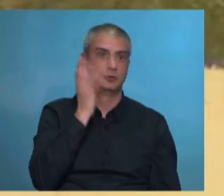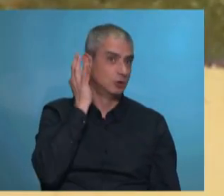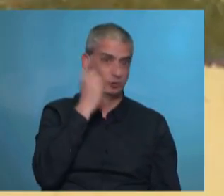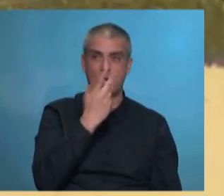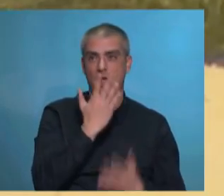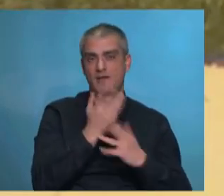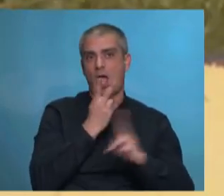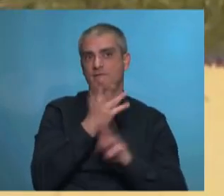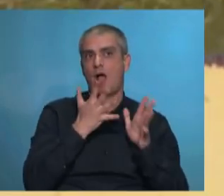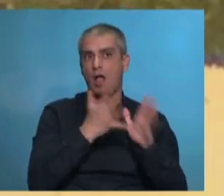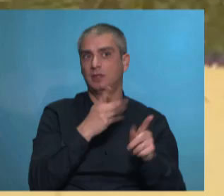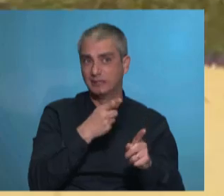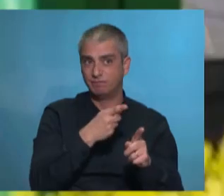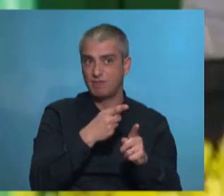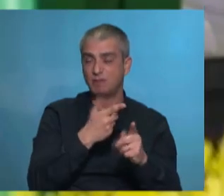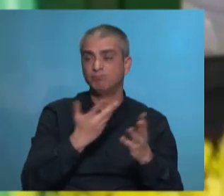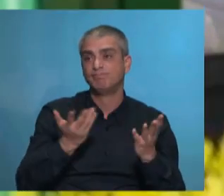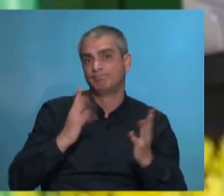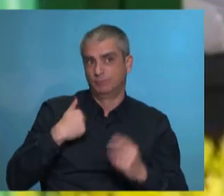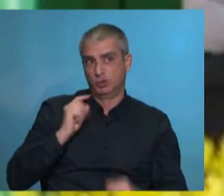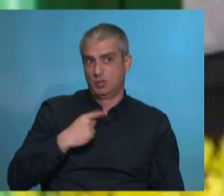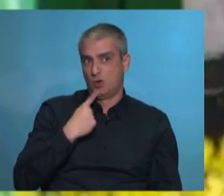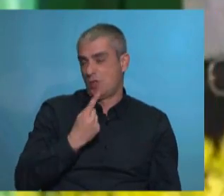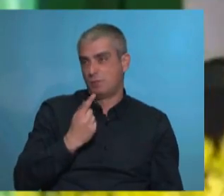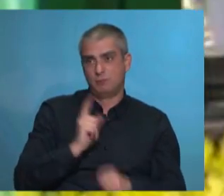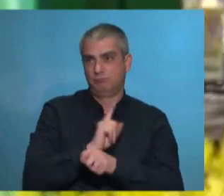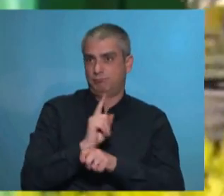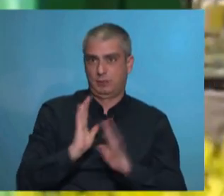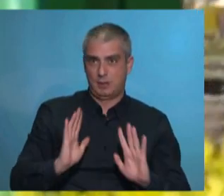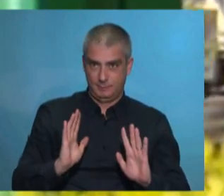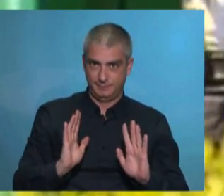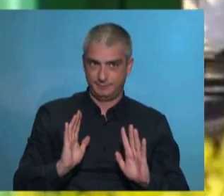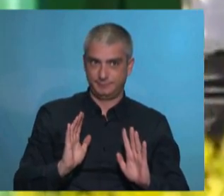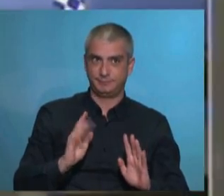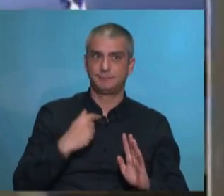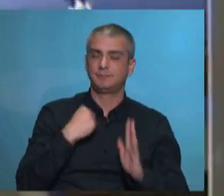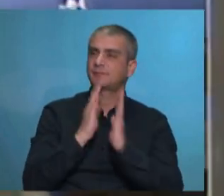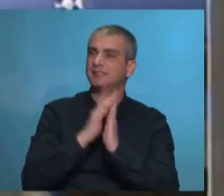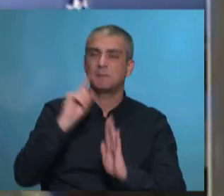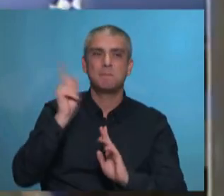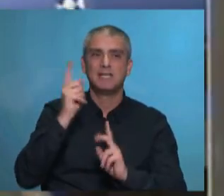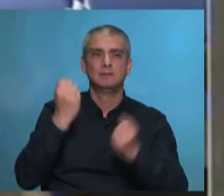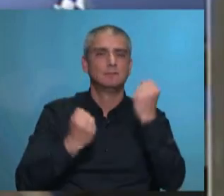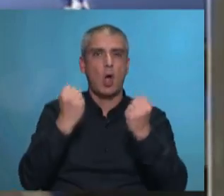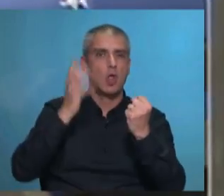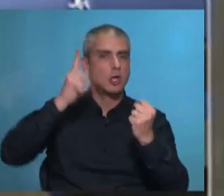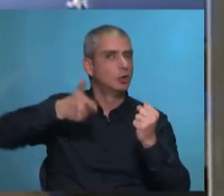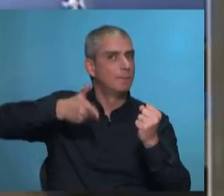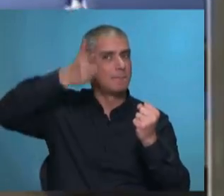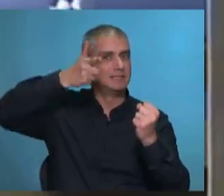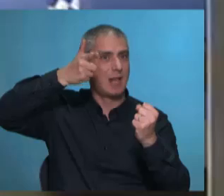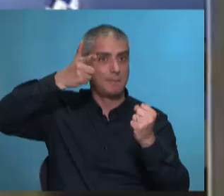been assaulted, and so that's really all I'm prepared to say at this day. We would ask for anyone that may